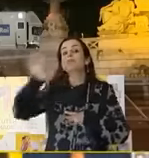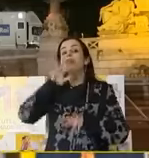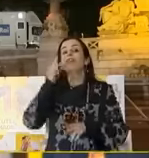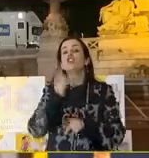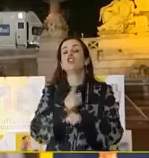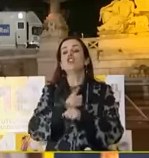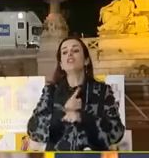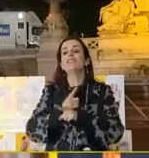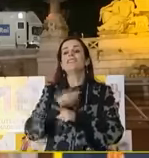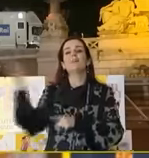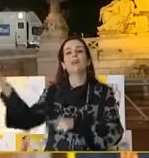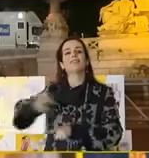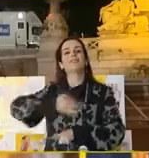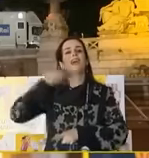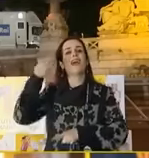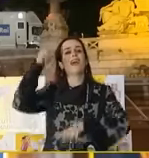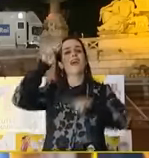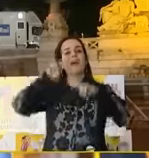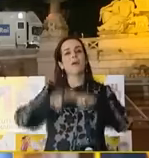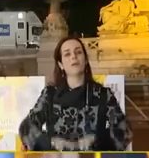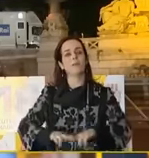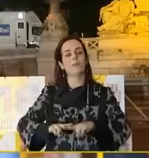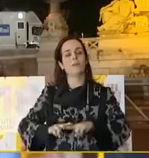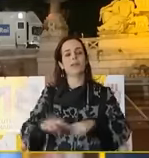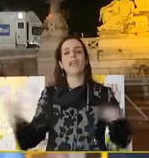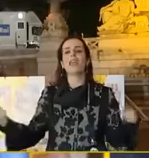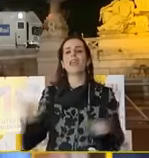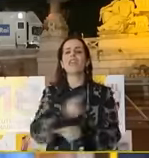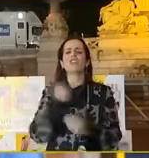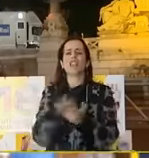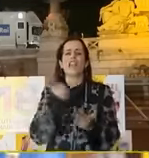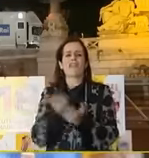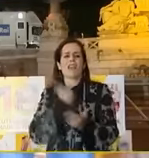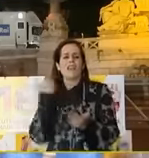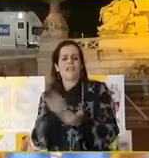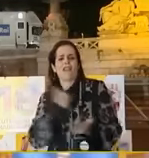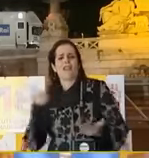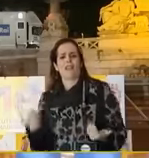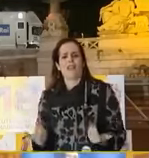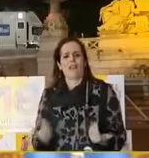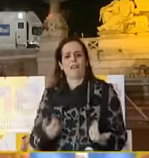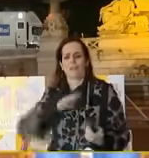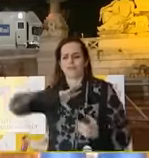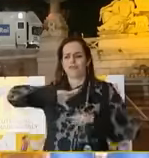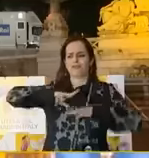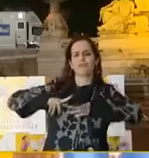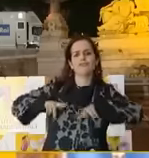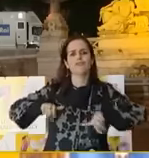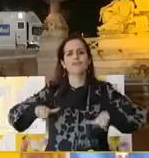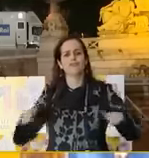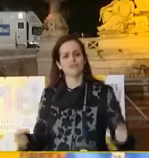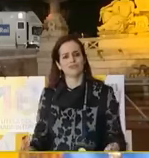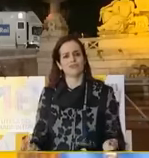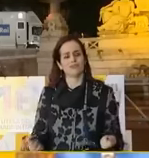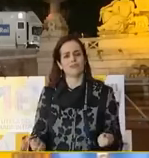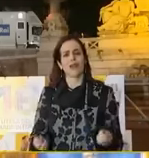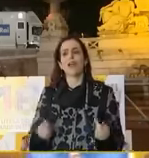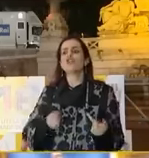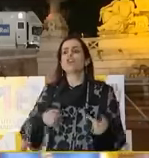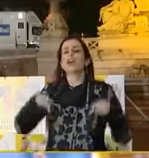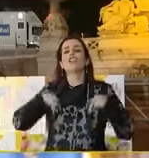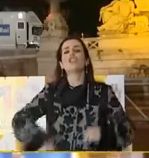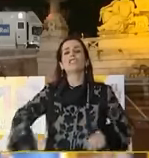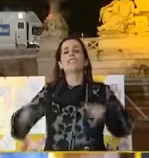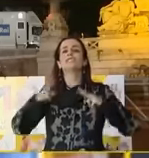che le occasioni per fermare tutto questo disastro e per dare al paese la possibilità di rinascere, di essere di nuovo